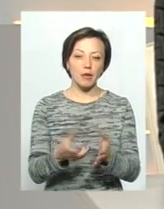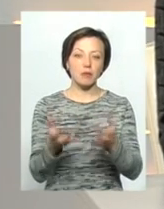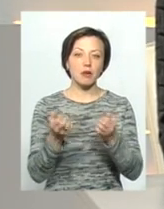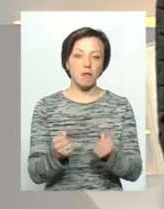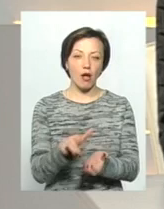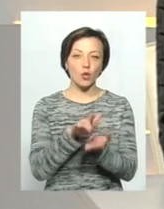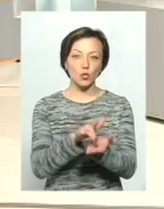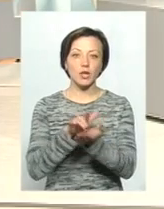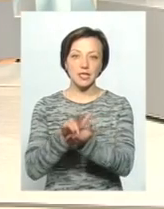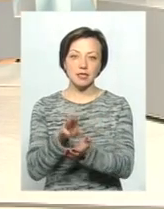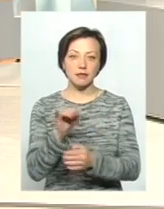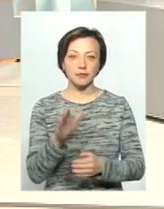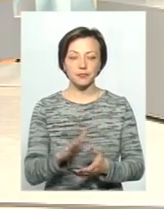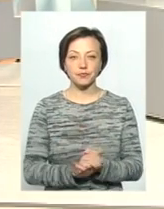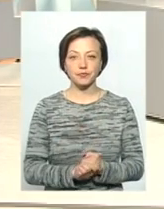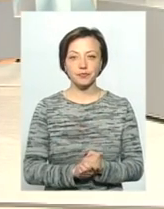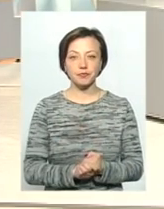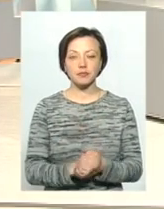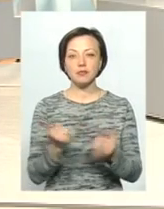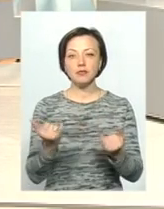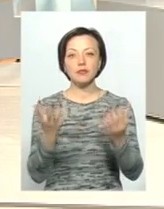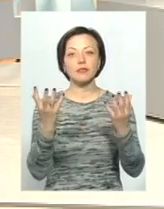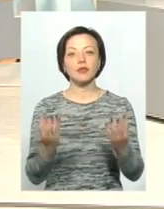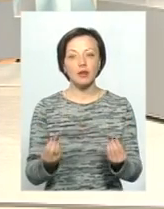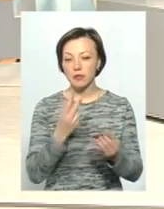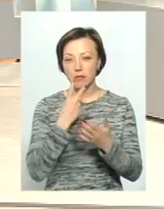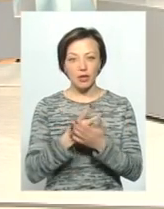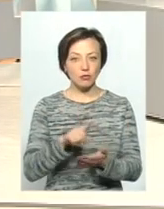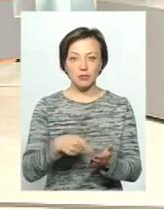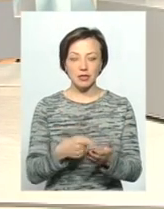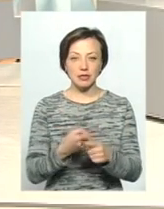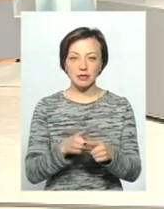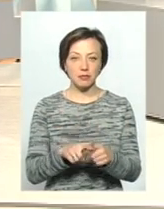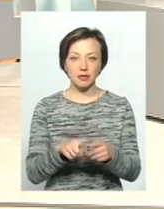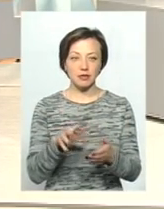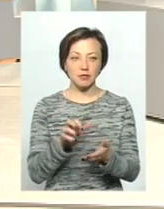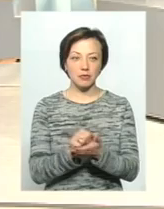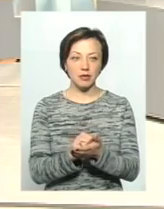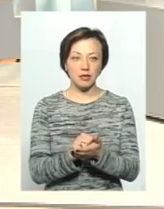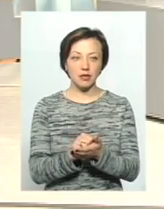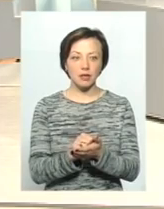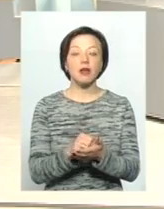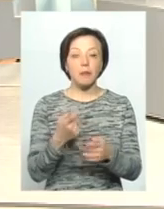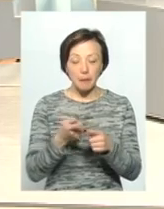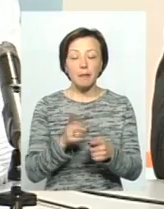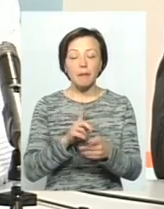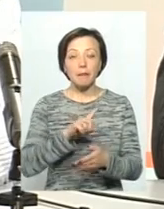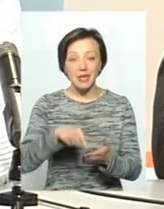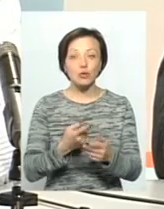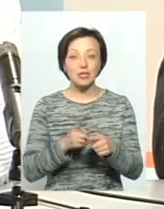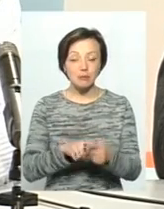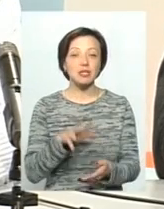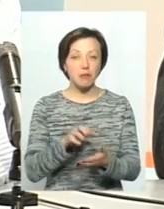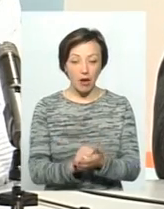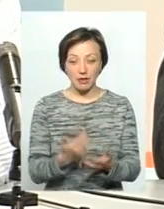приймало туристів. Ну, сьогодні я бачу, що місто самі займається, теперішня влада, навіть цей форум здається і так далі.